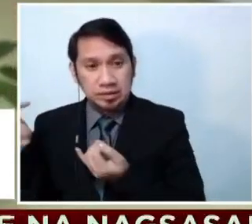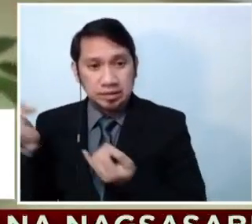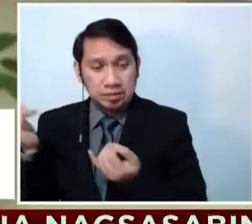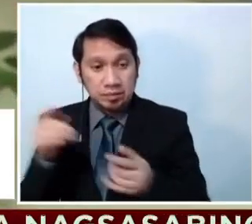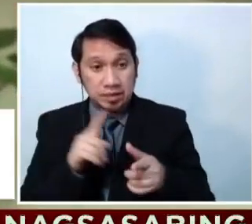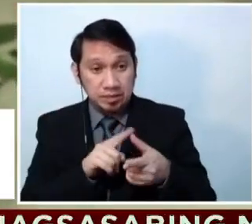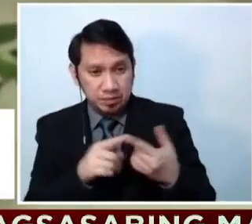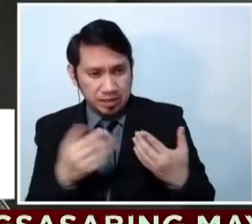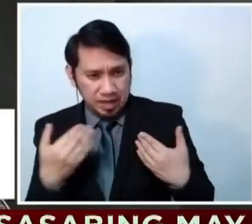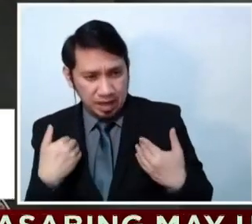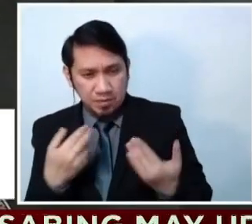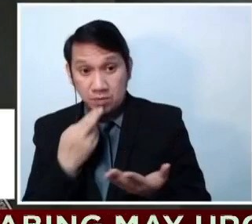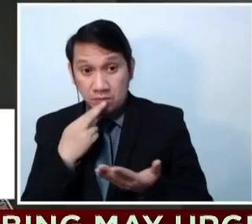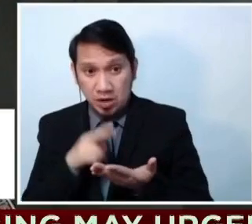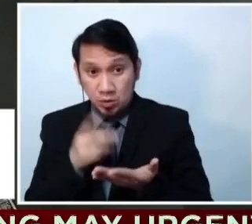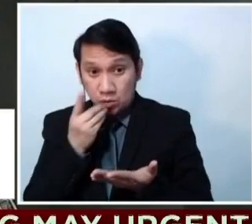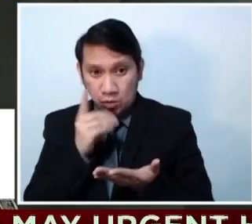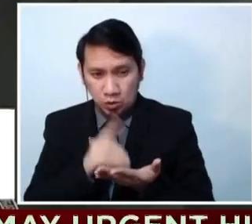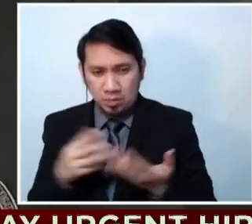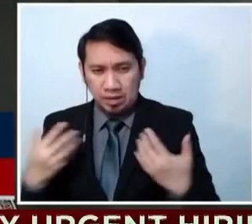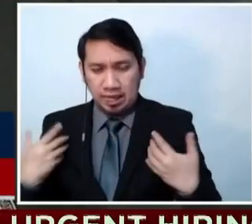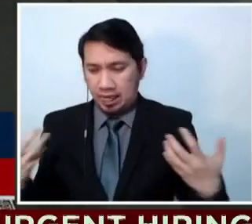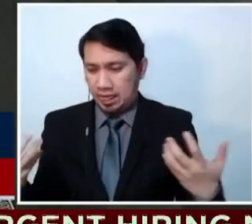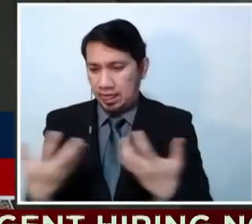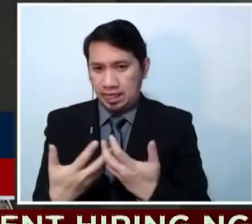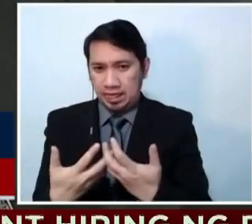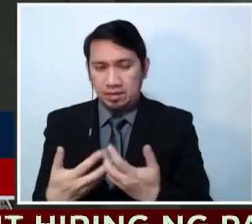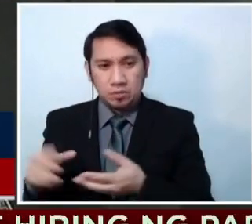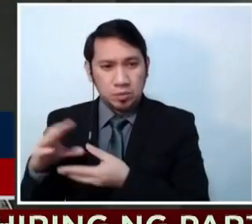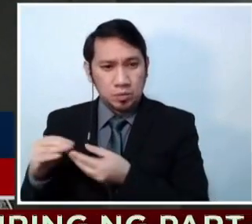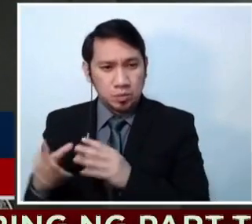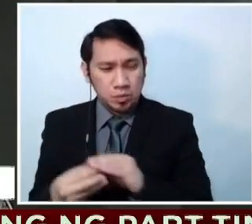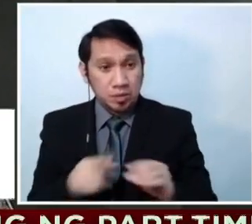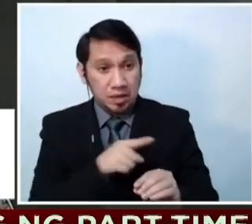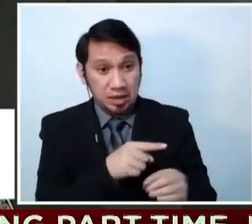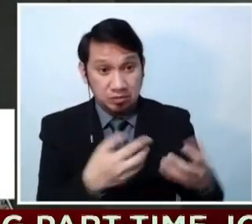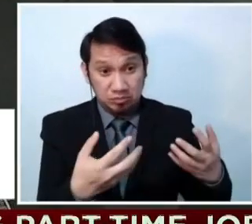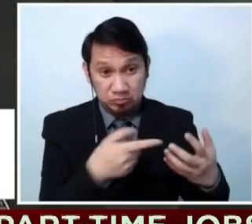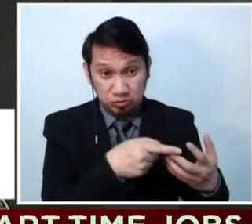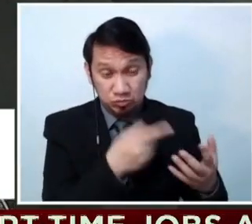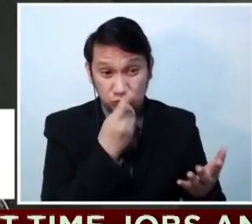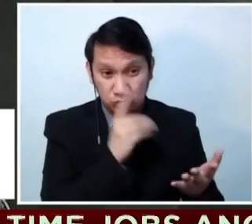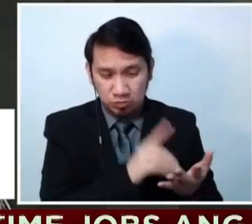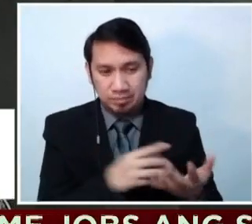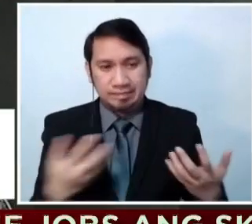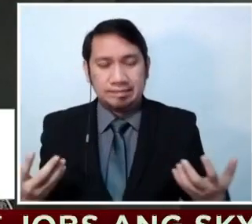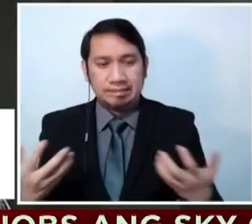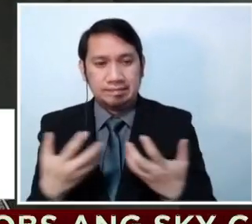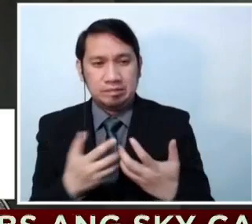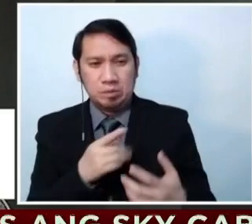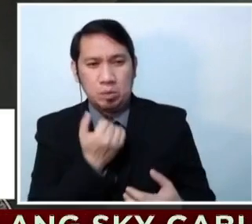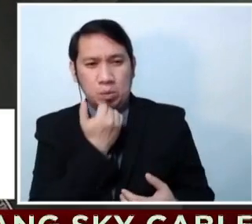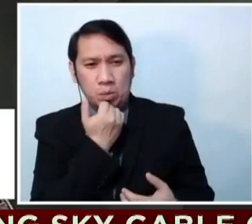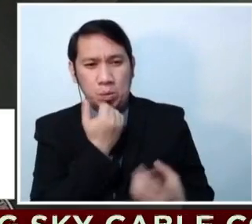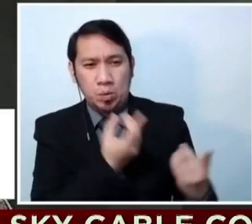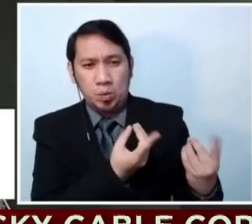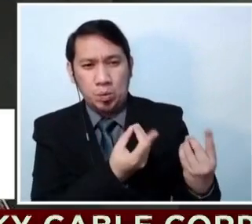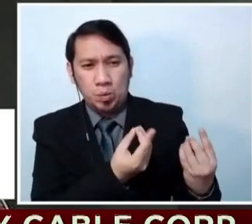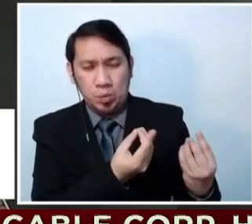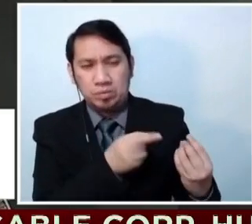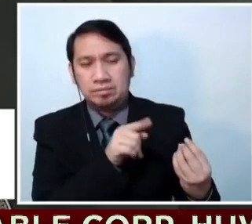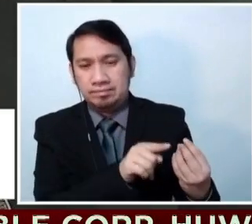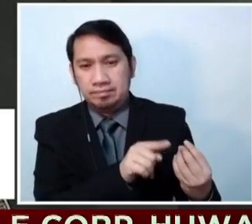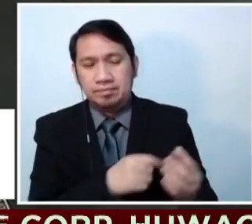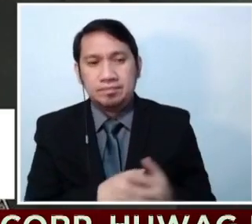sa Customs. Marami ng derogatory record itong si Mr. Bello, Josimo